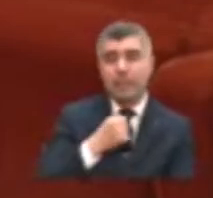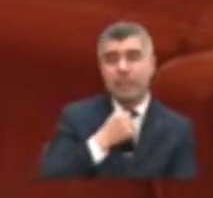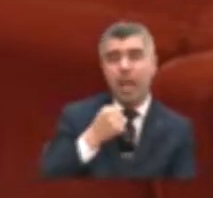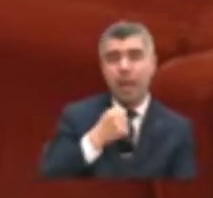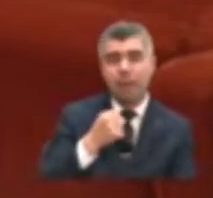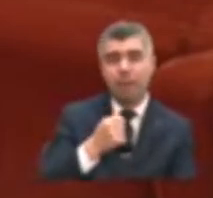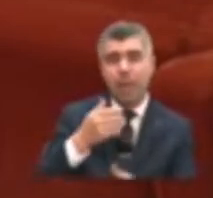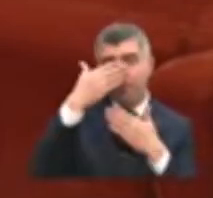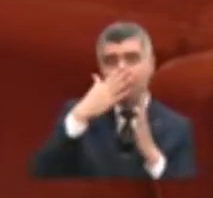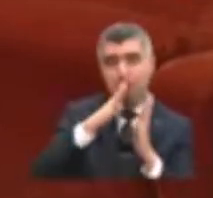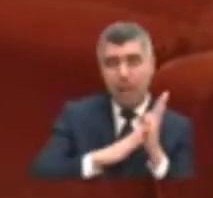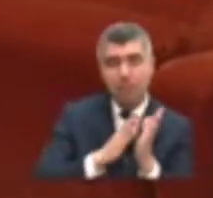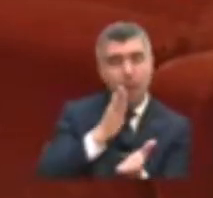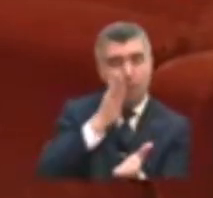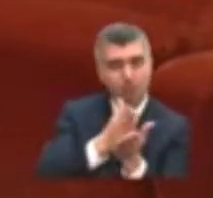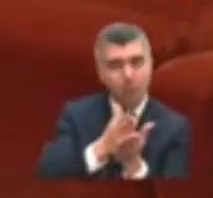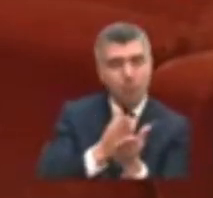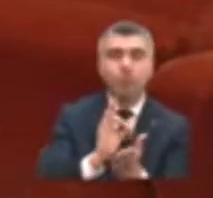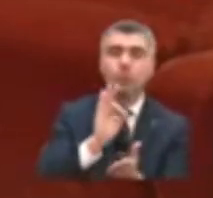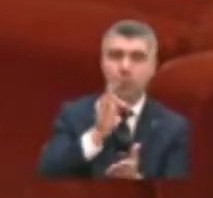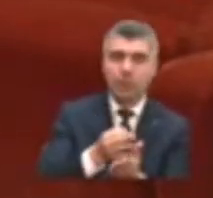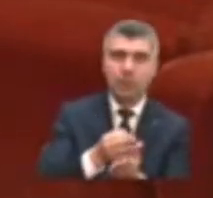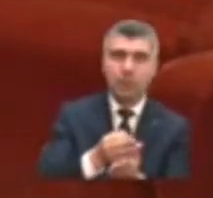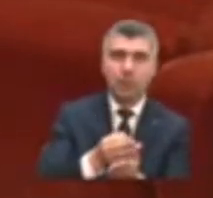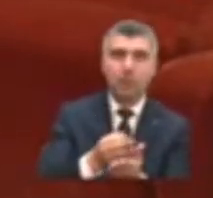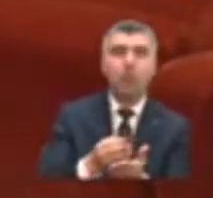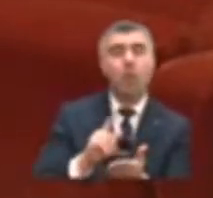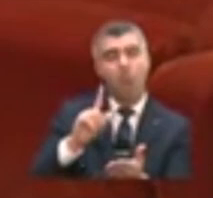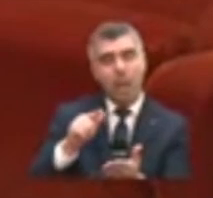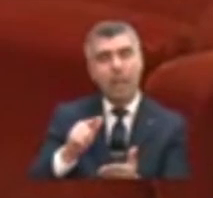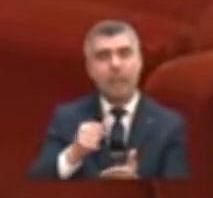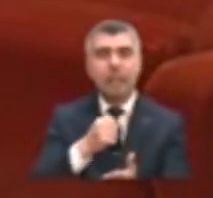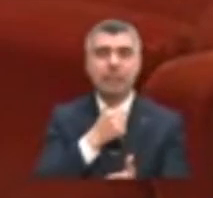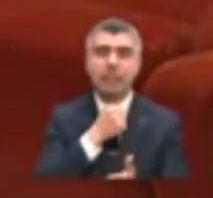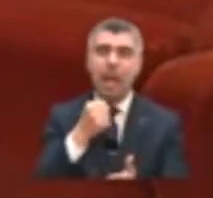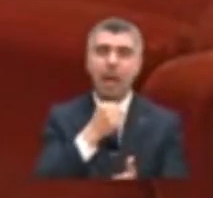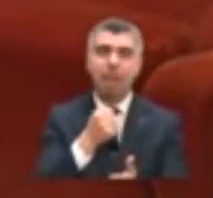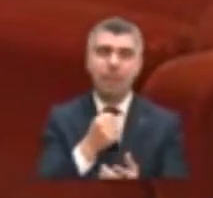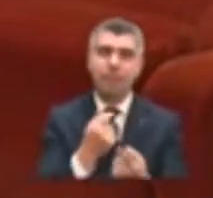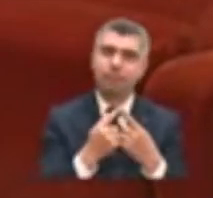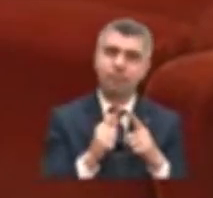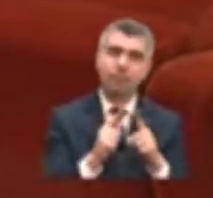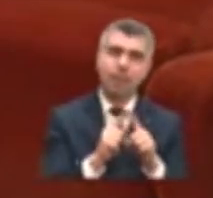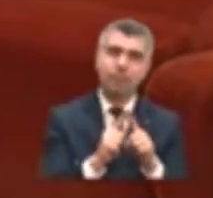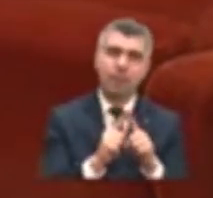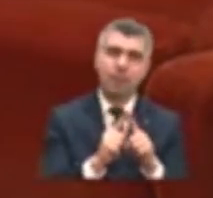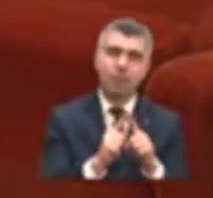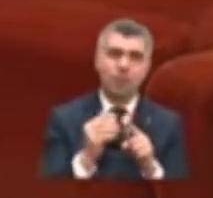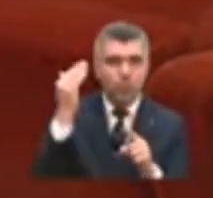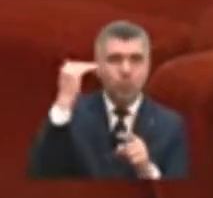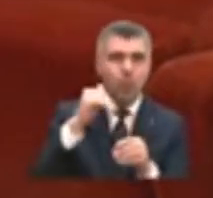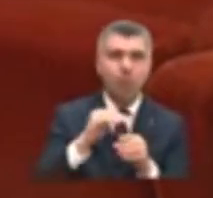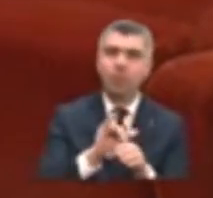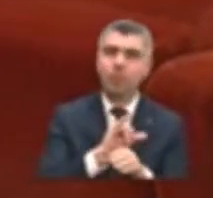فيها الصحافه المعقوله والجديه والنزيهه واللي عندها حضور، وكاينه ديك الصحافه اخرى عافاكم ما تهتموش بالخزعبلات. الفريق